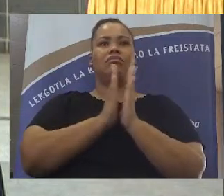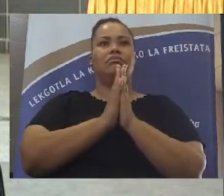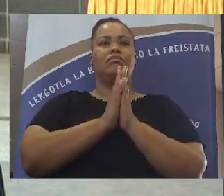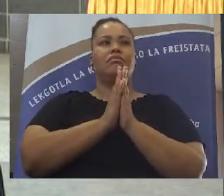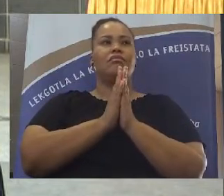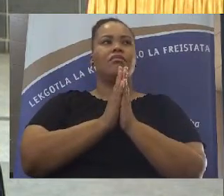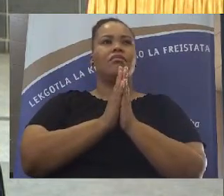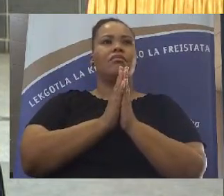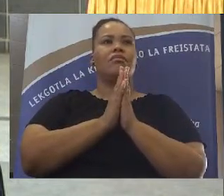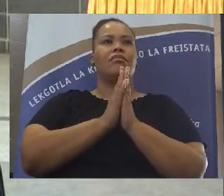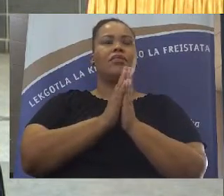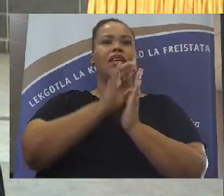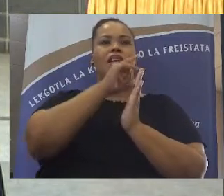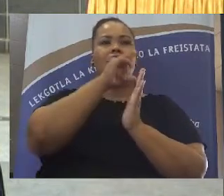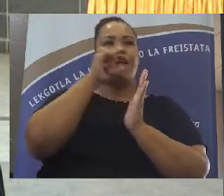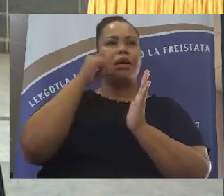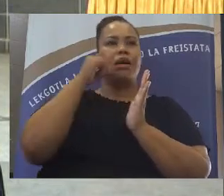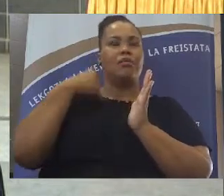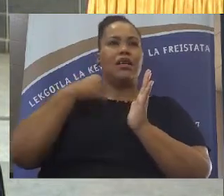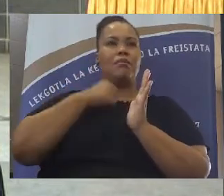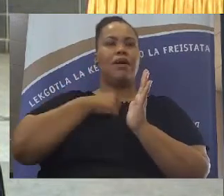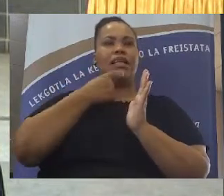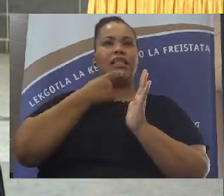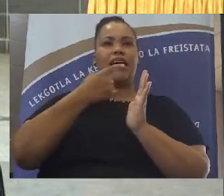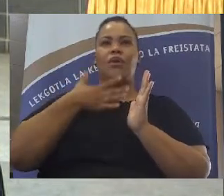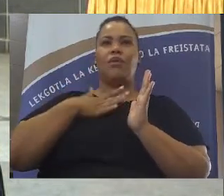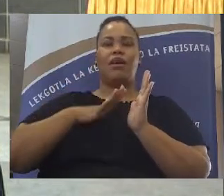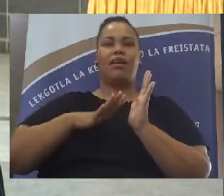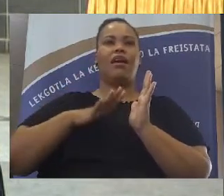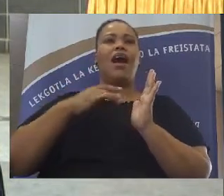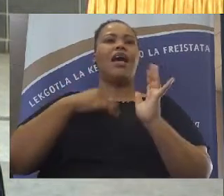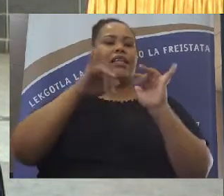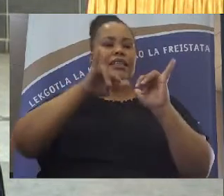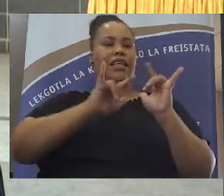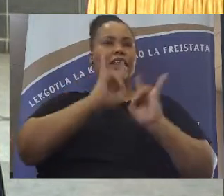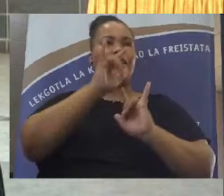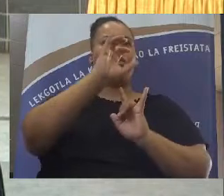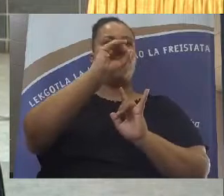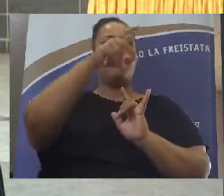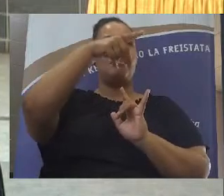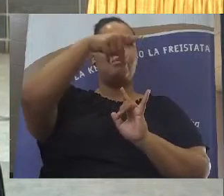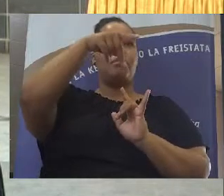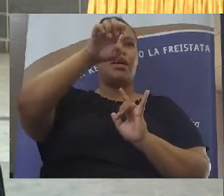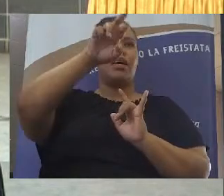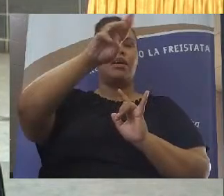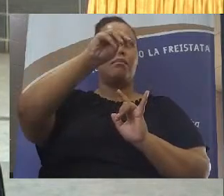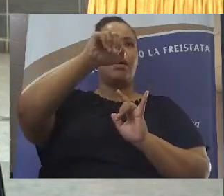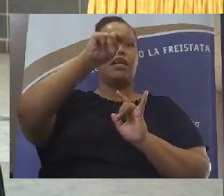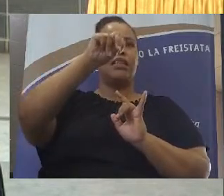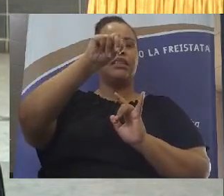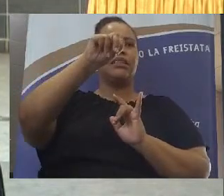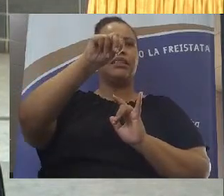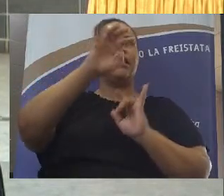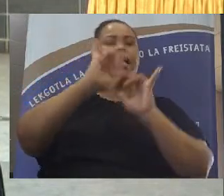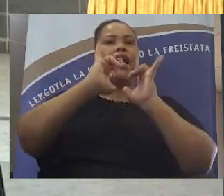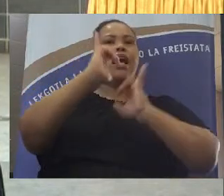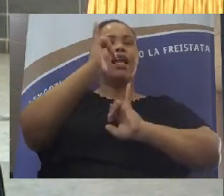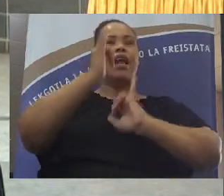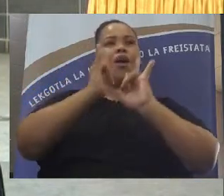Ek wil nie my naam en my van noem nie. Ek is 'n Oppermanner. Ek is van Oppermansdorp. Ek